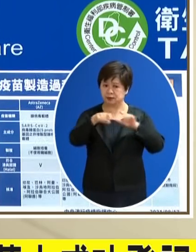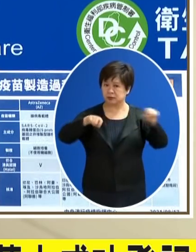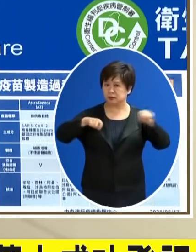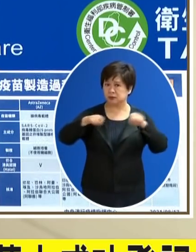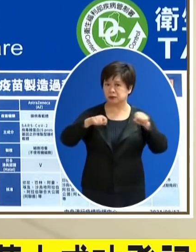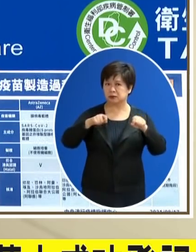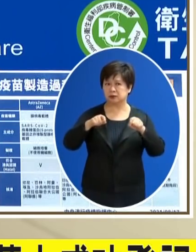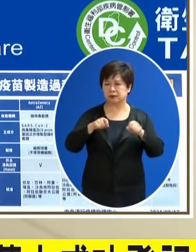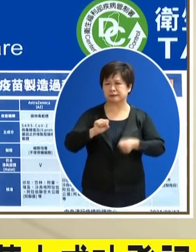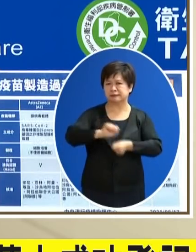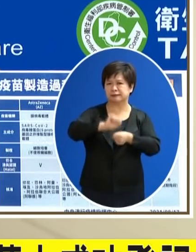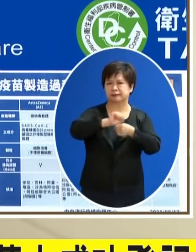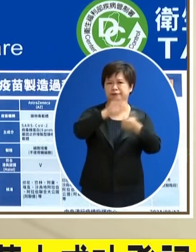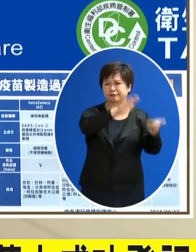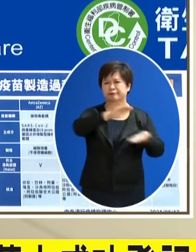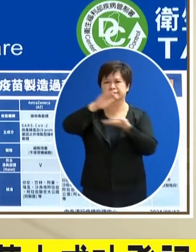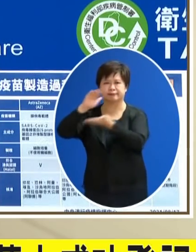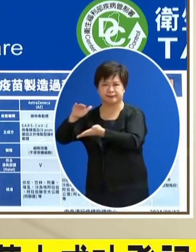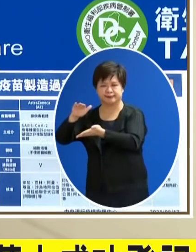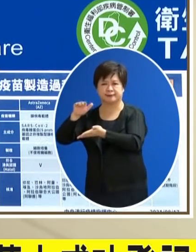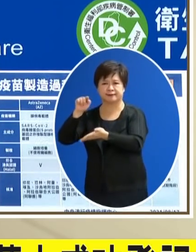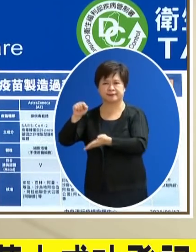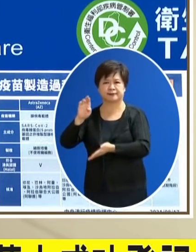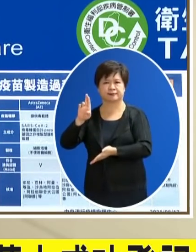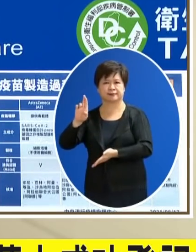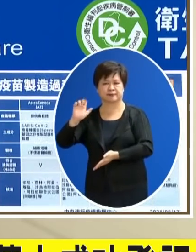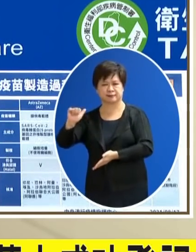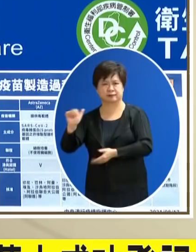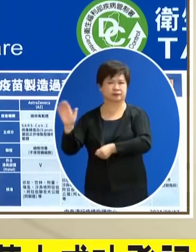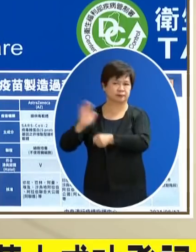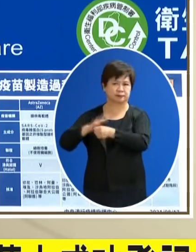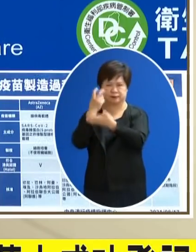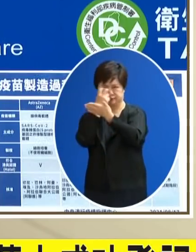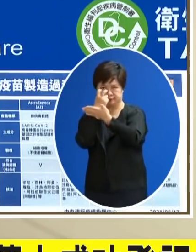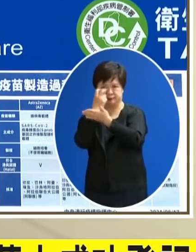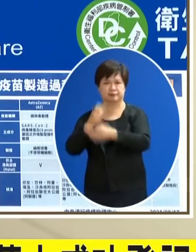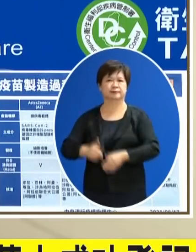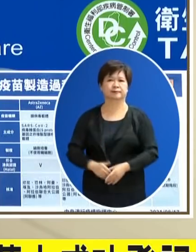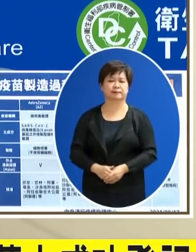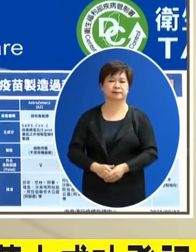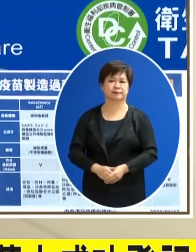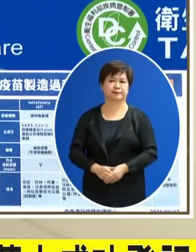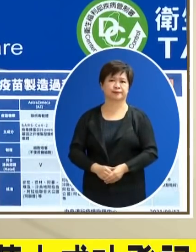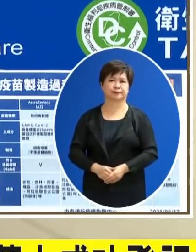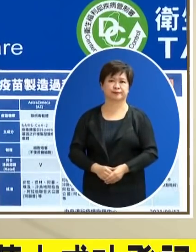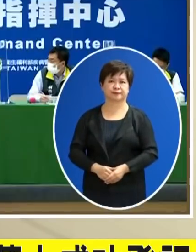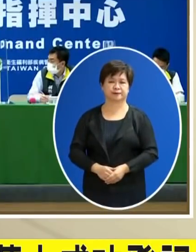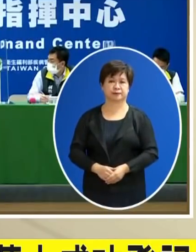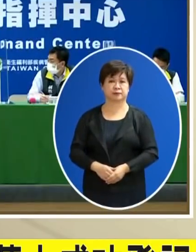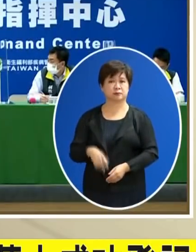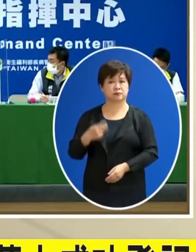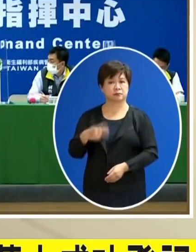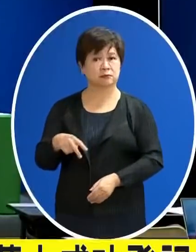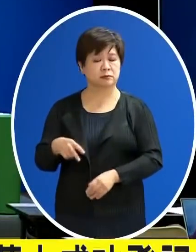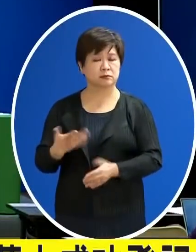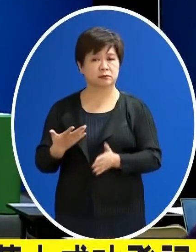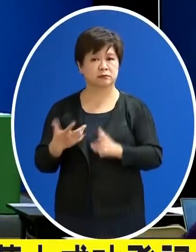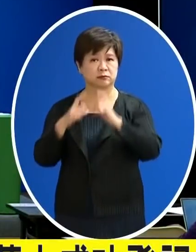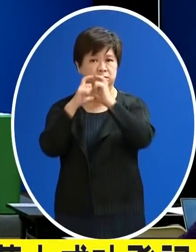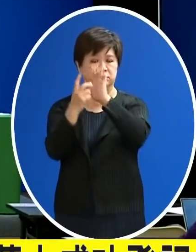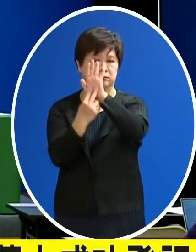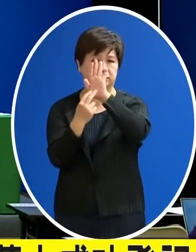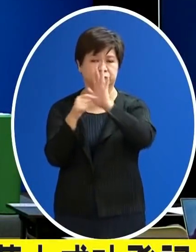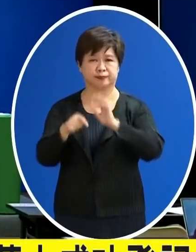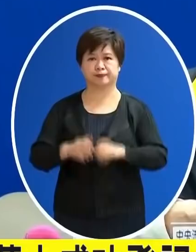划，好，那当然是交由这个 FDA 这边去做审查。那至于说那个个案，